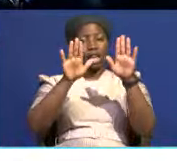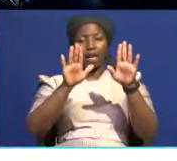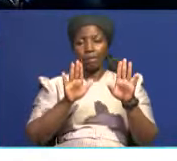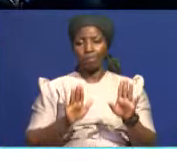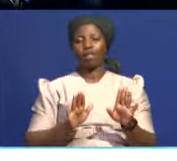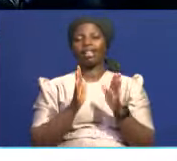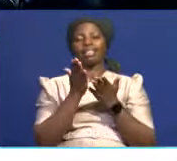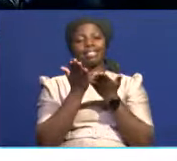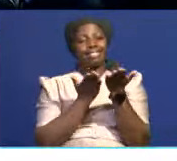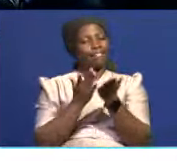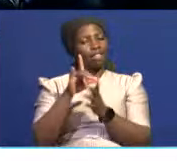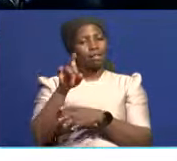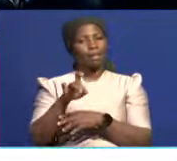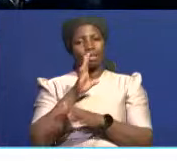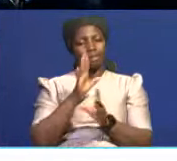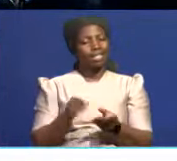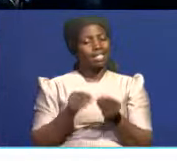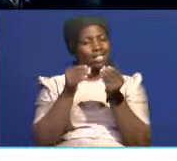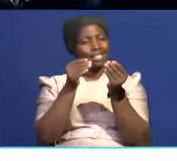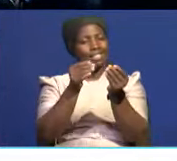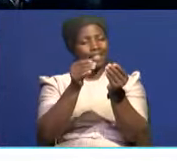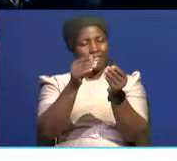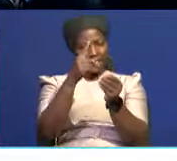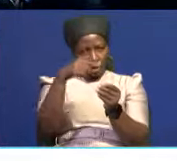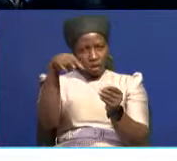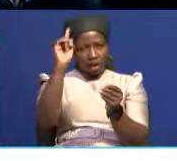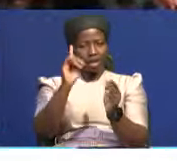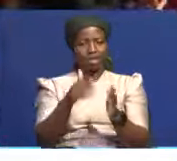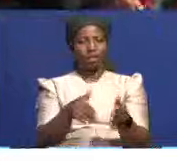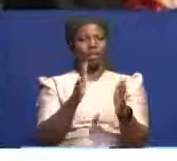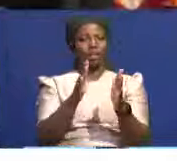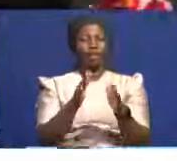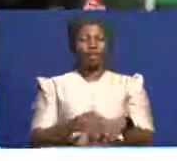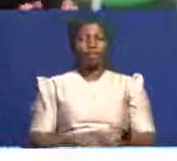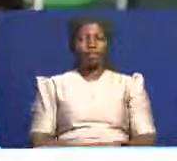huduma zitolewe kwa njia ifaayo.